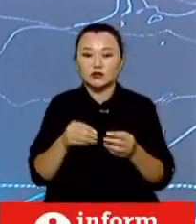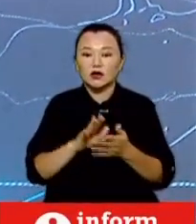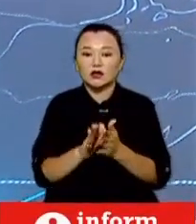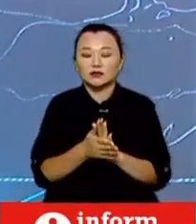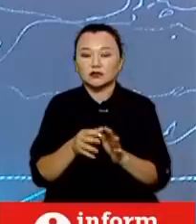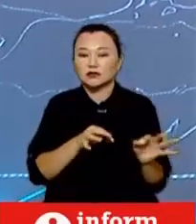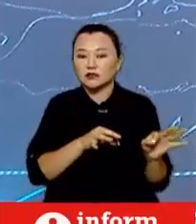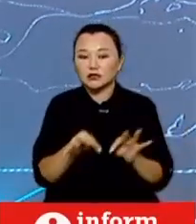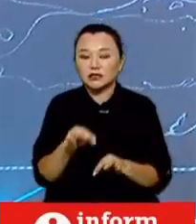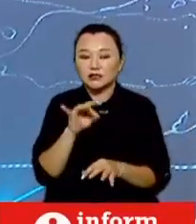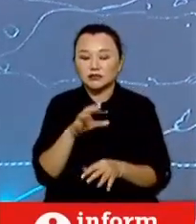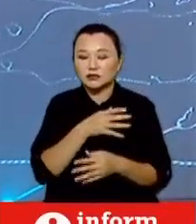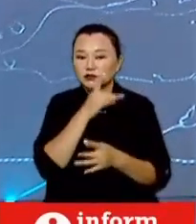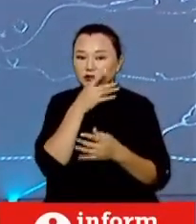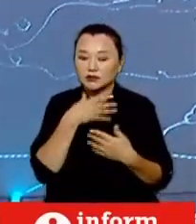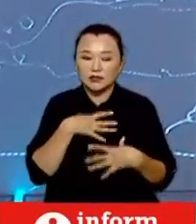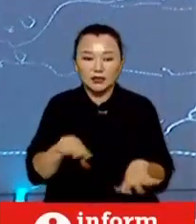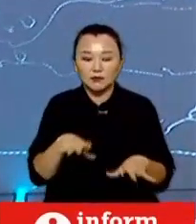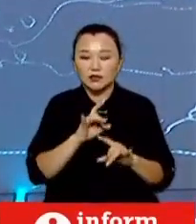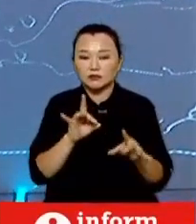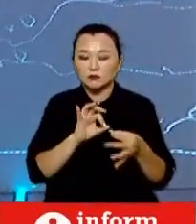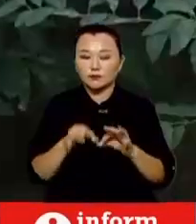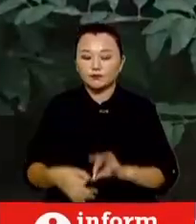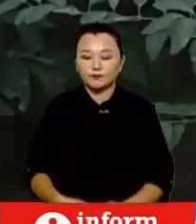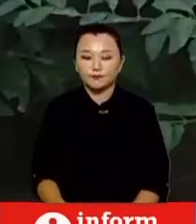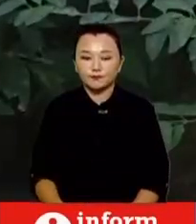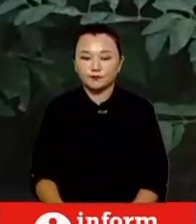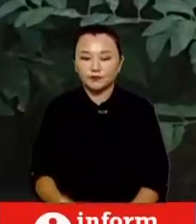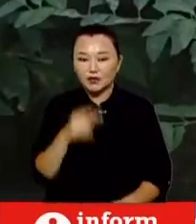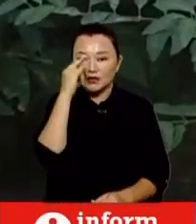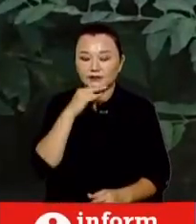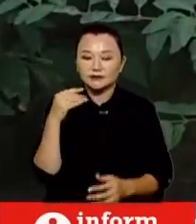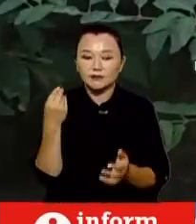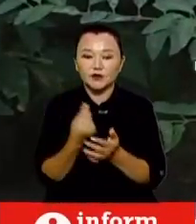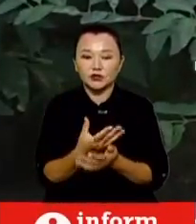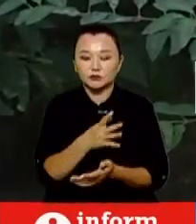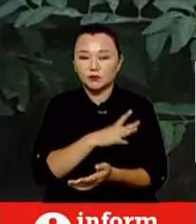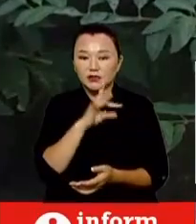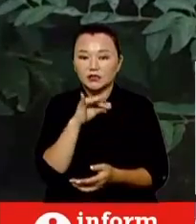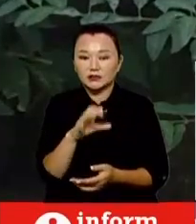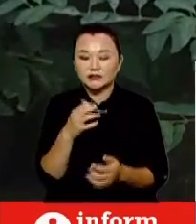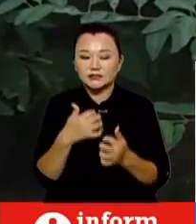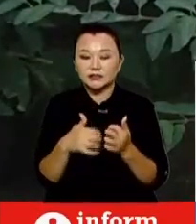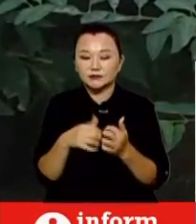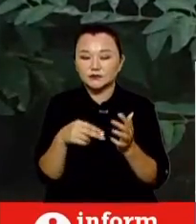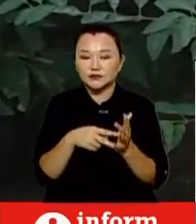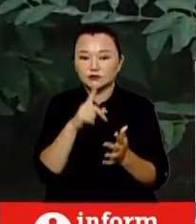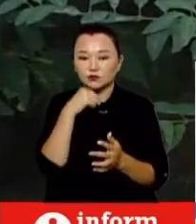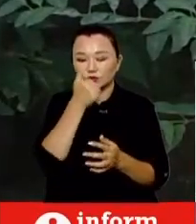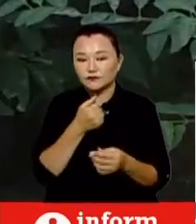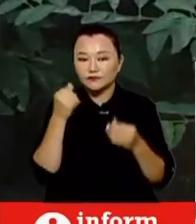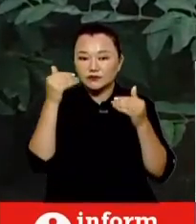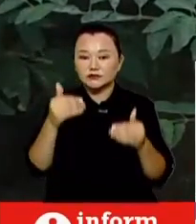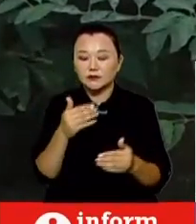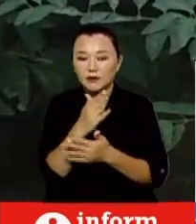поставку риса. Анастасия Новикова расскажет подробнее. В Казахстане подорожал рис. В среднем цена за год выросла